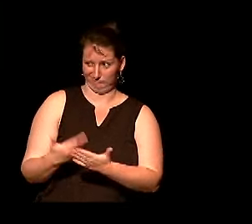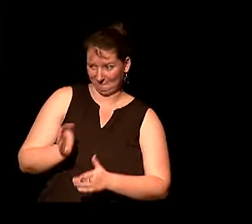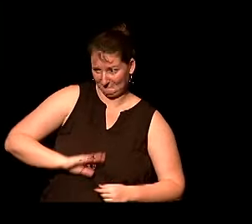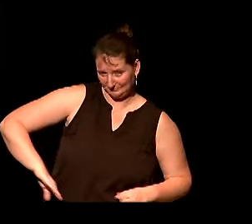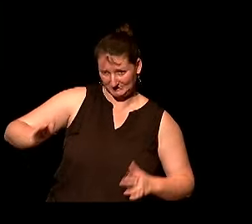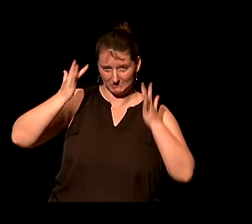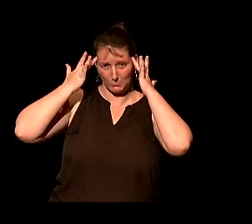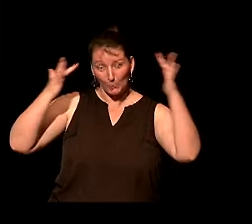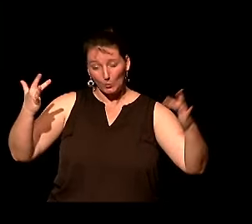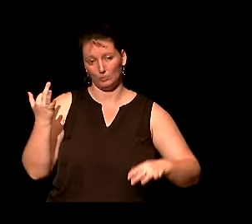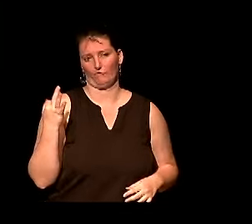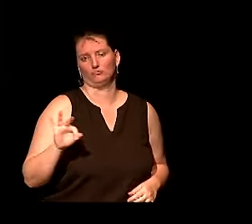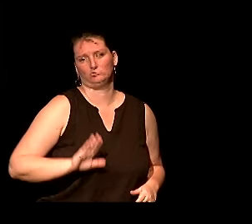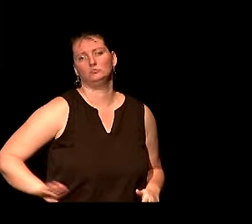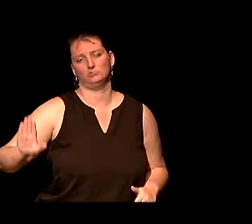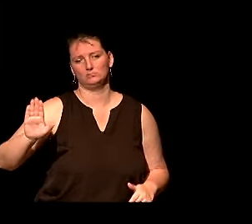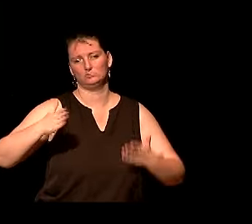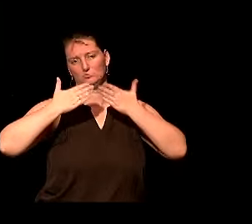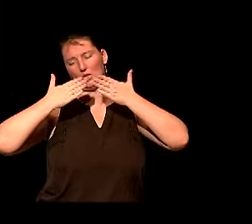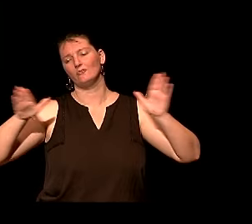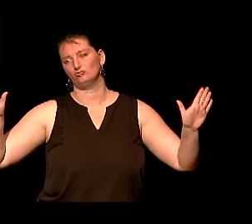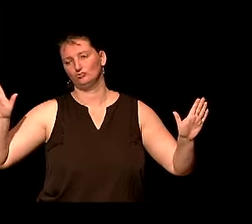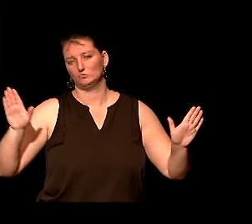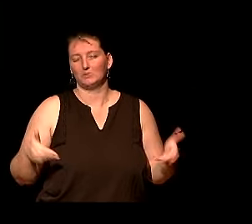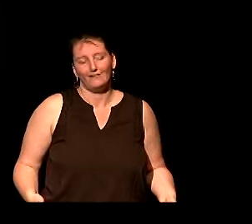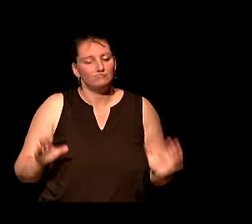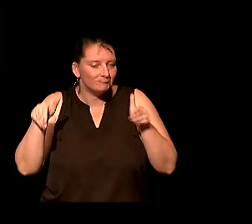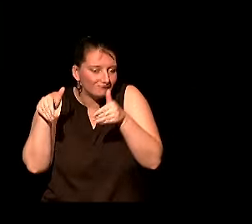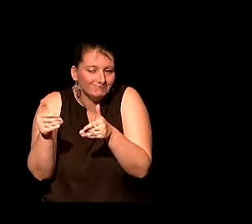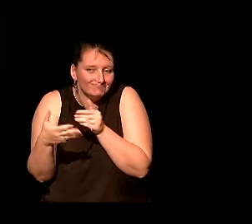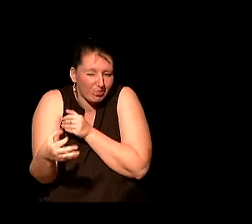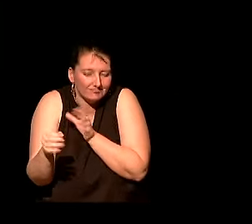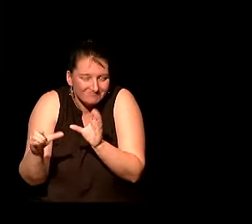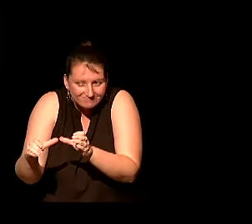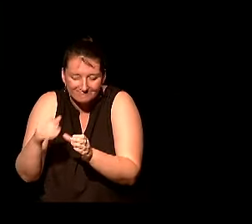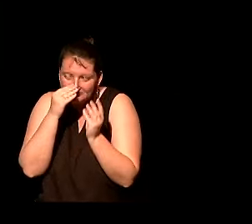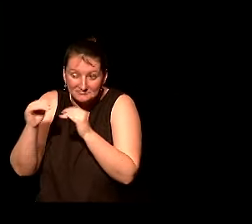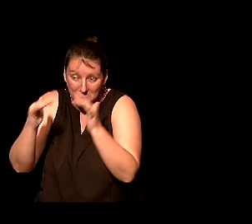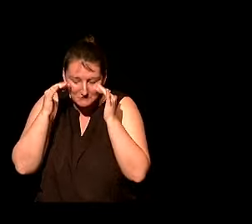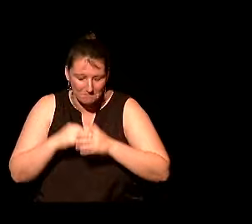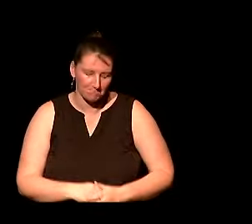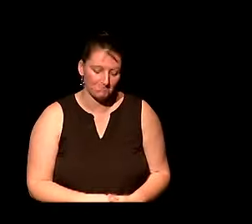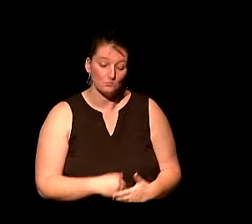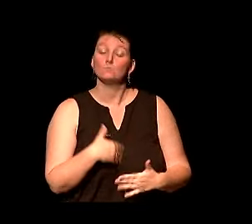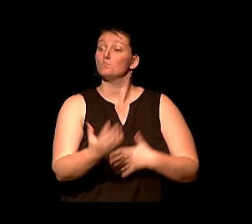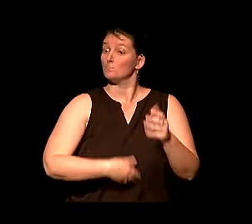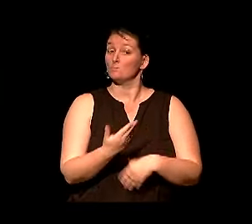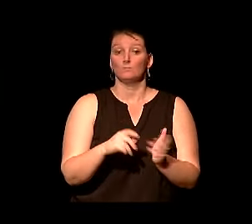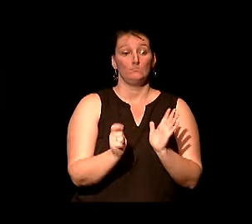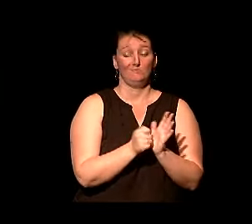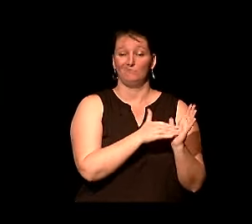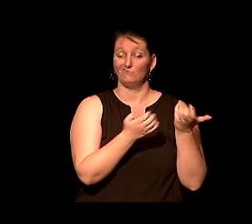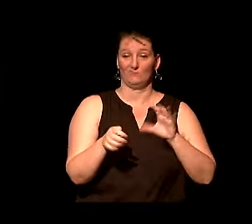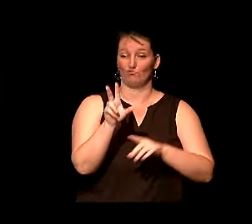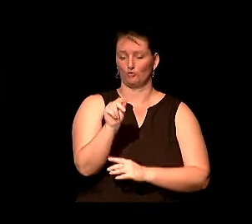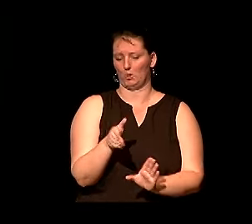française au sens large. Mais je vais m'intéresser précisément aux impressionnistes. Alors, à la fin des années 30, il y a un